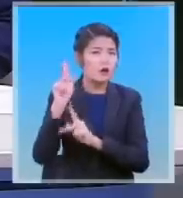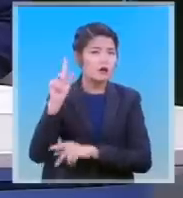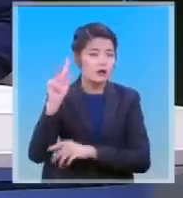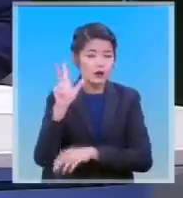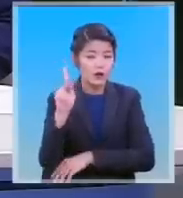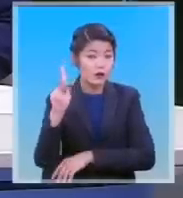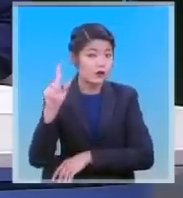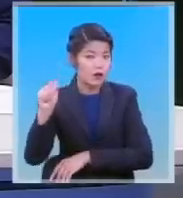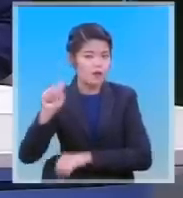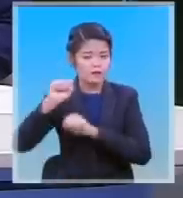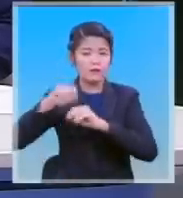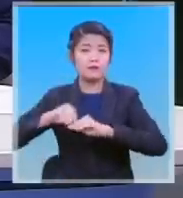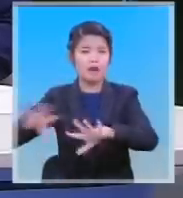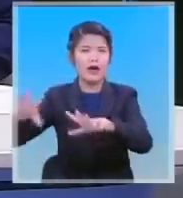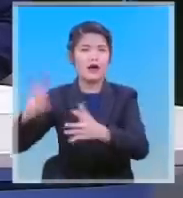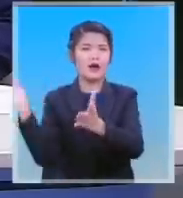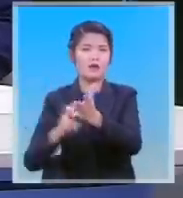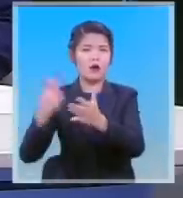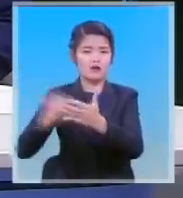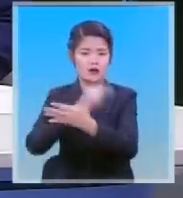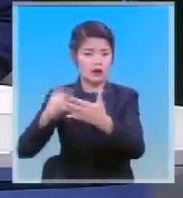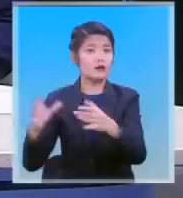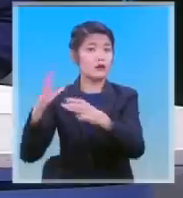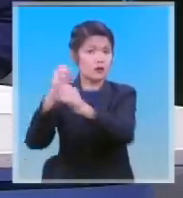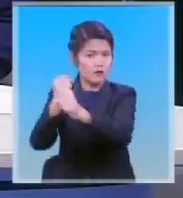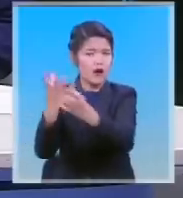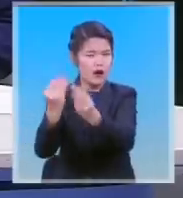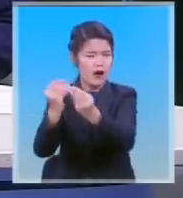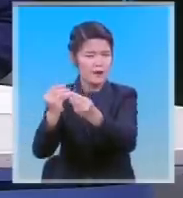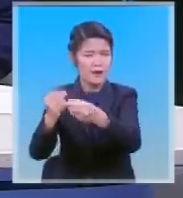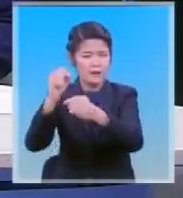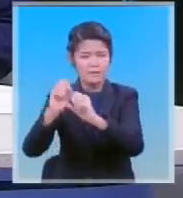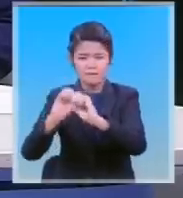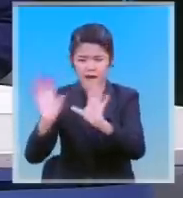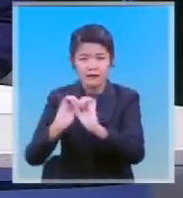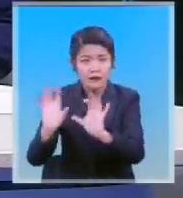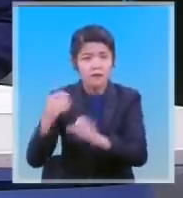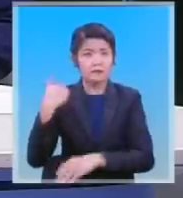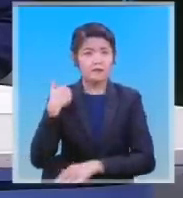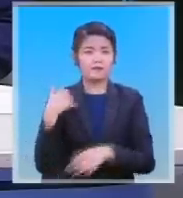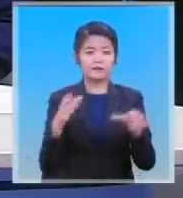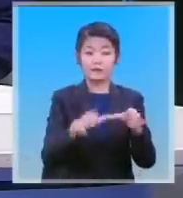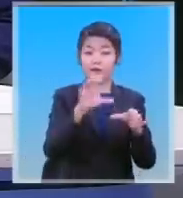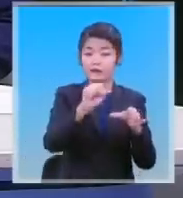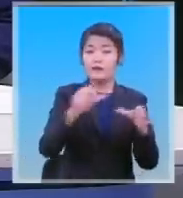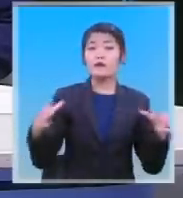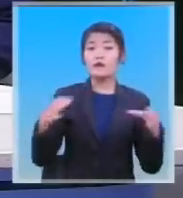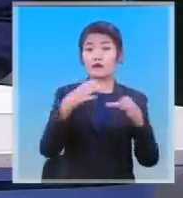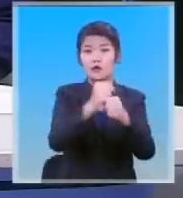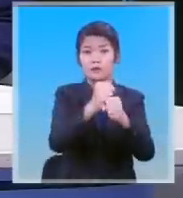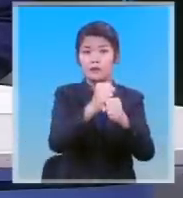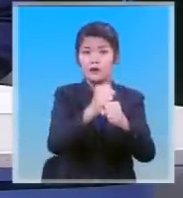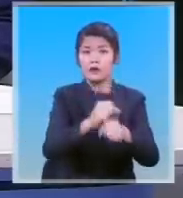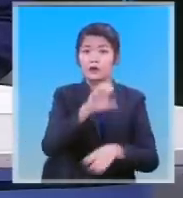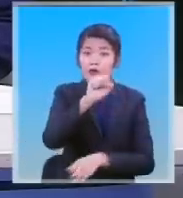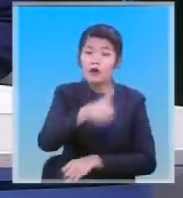รับรองผลการเลือกตั้งเนี่ยถึงเวลานั้นจะได้ตัวเลขที่ชัดเจนนะคะว่าแต่ละพรรคเนี่ยตกลงแล้วได้ส.ส.